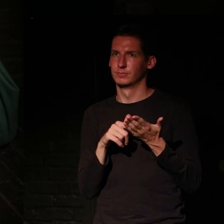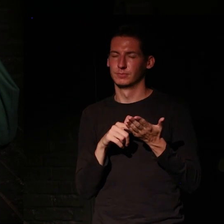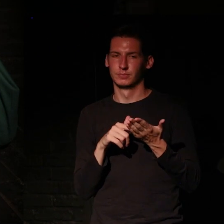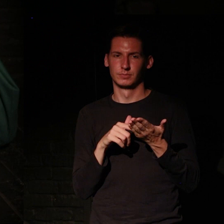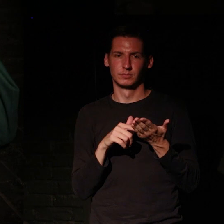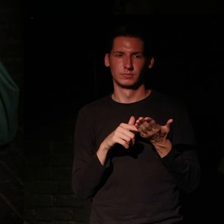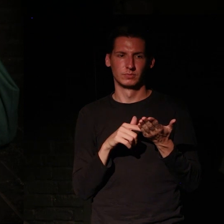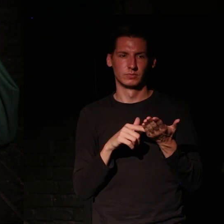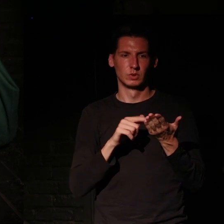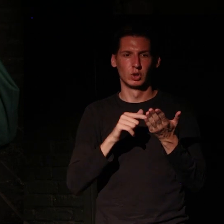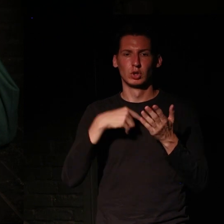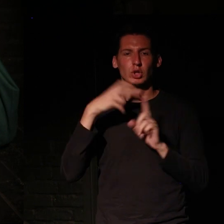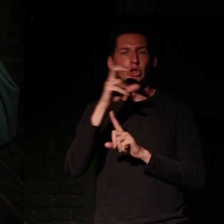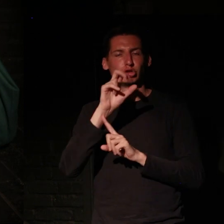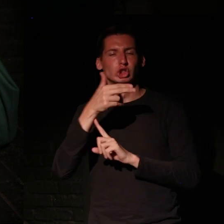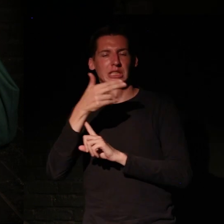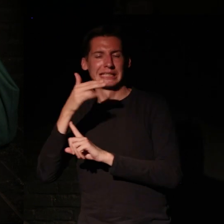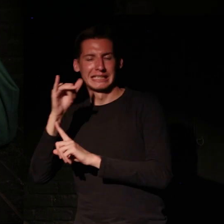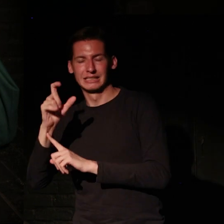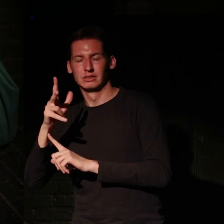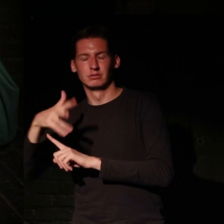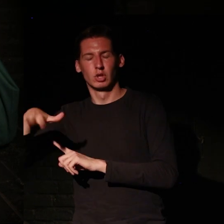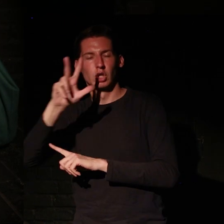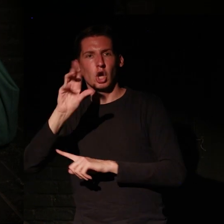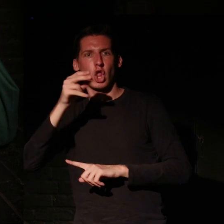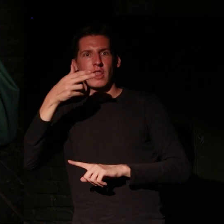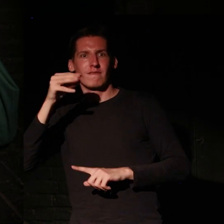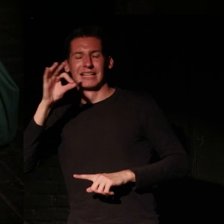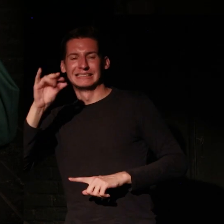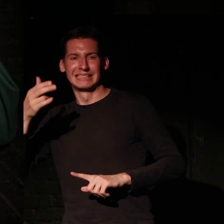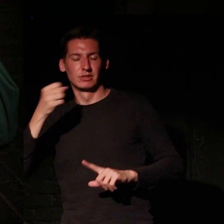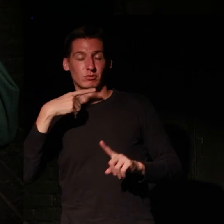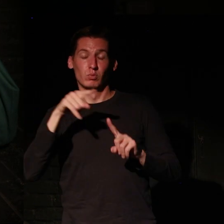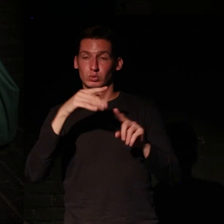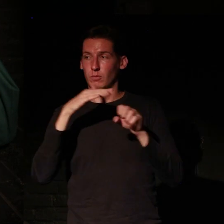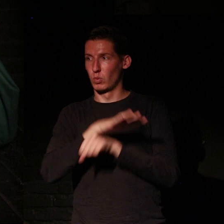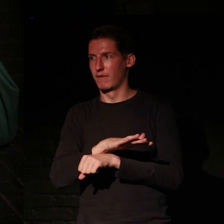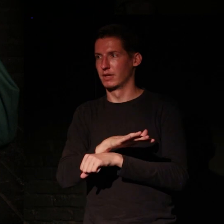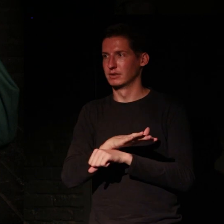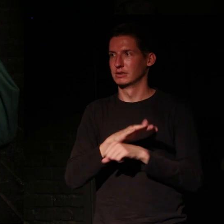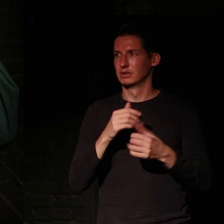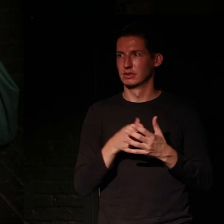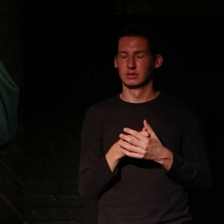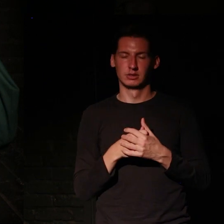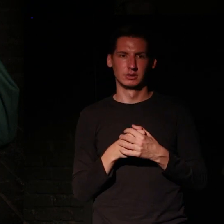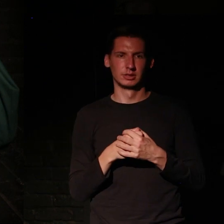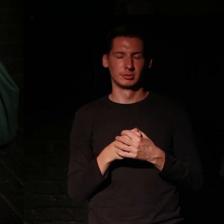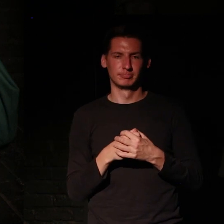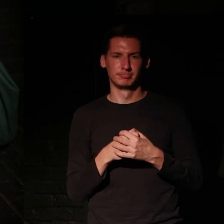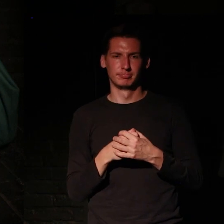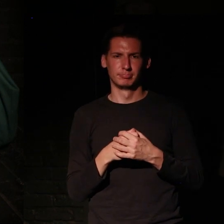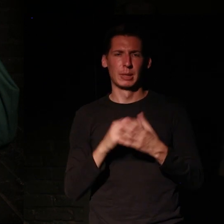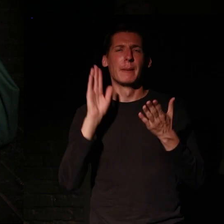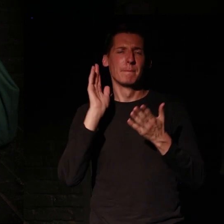mi się, że ten czynnik konfesyjny nie powinien odgrywać aż tak istotnej roli. Będzie,